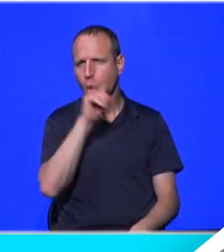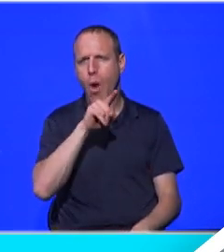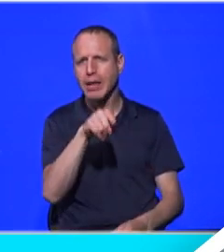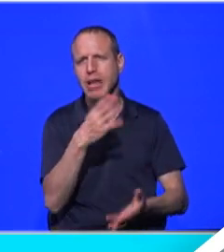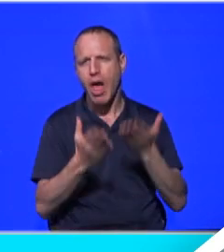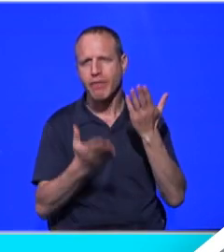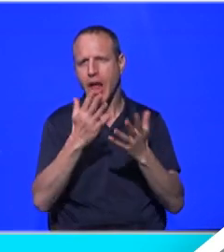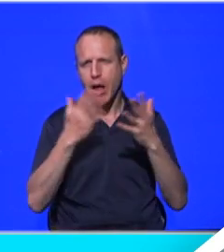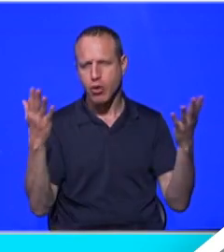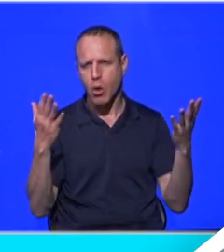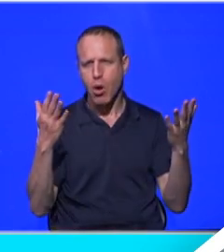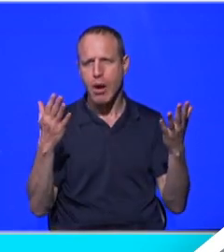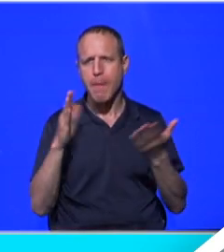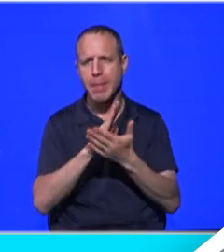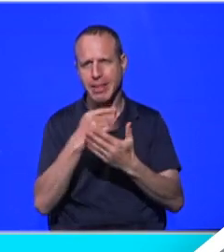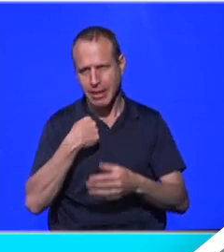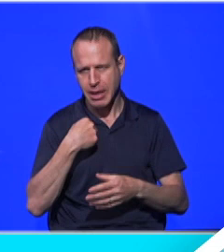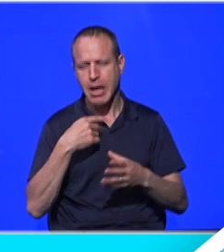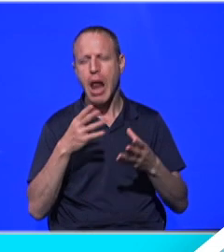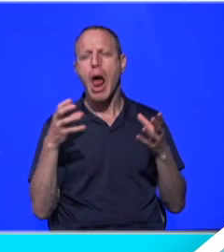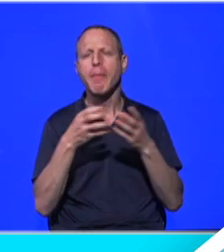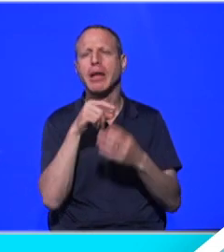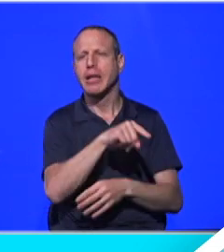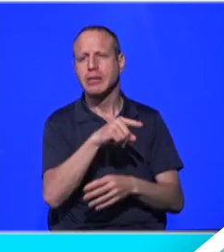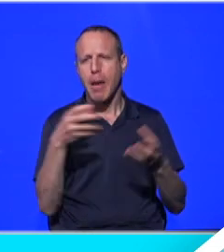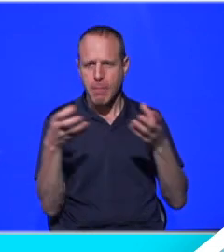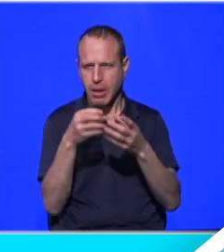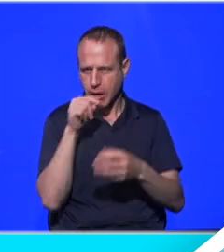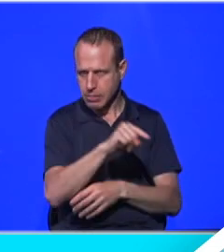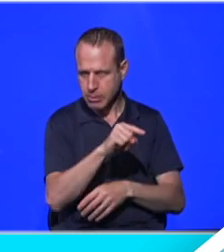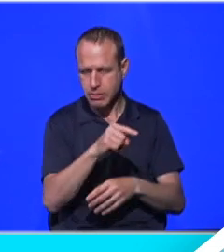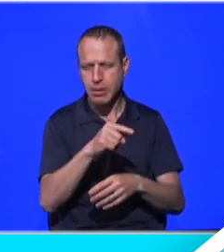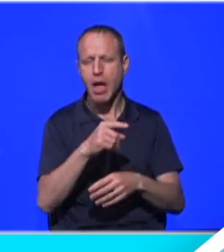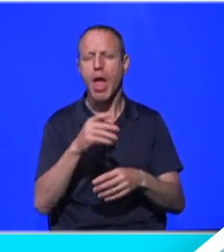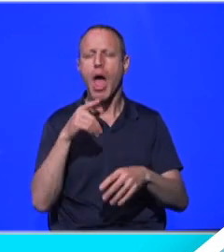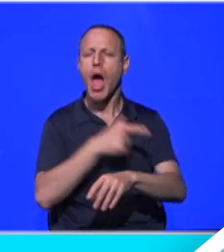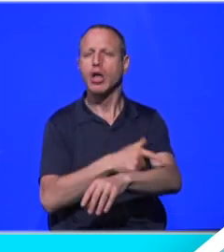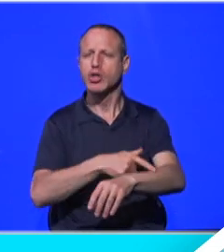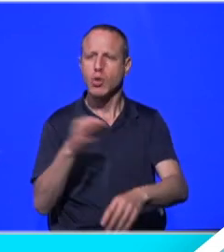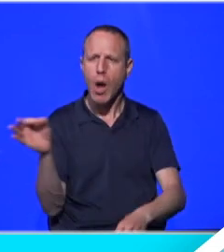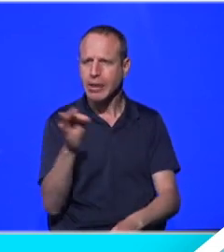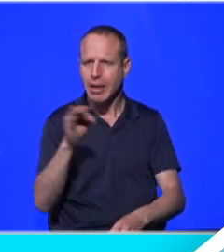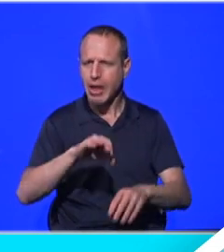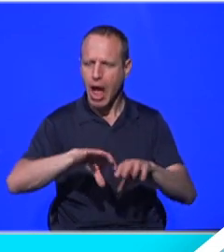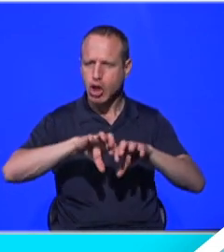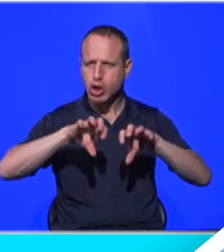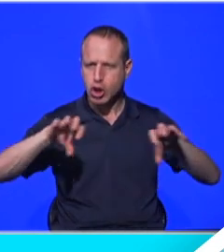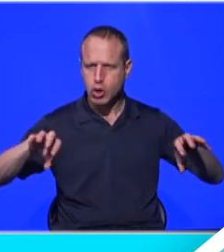ההבדל הגדול בסדר. ביני ובין המחנה אז, הזה. תשמע, שהמחנה אז... הזה בעיקר עסוק בהסתה ובשיסוי